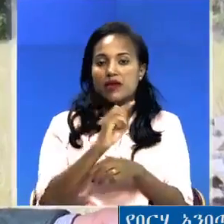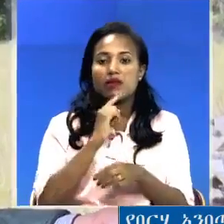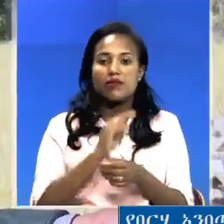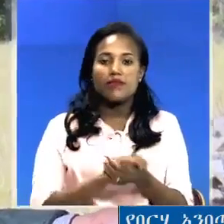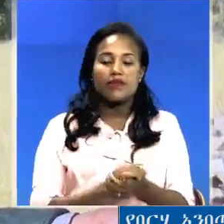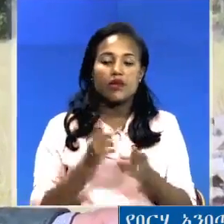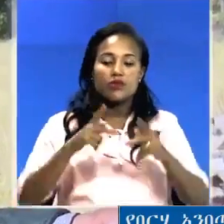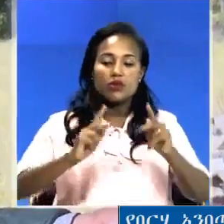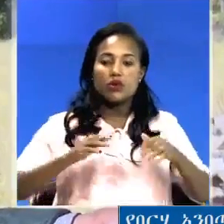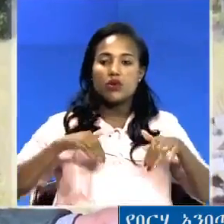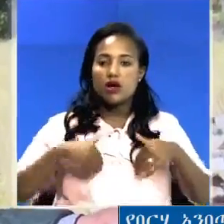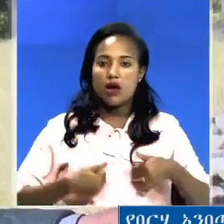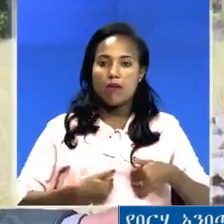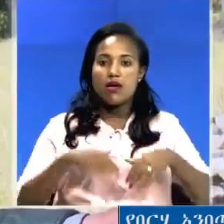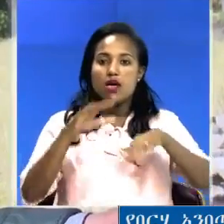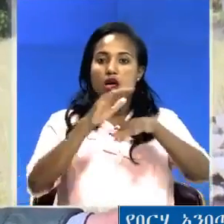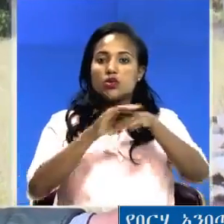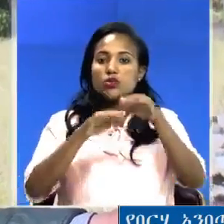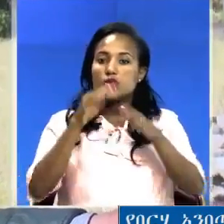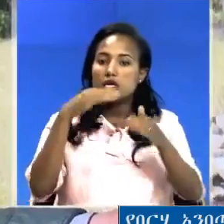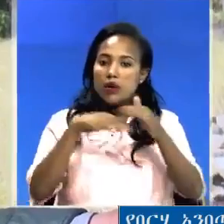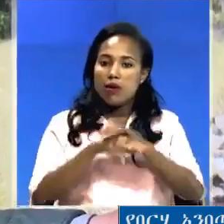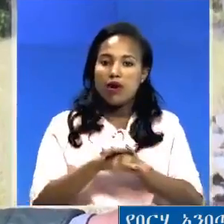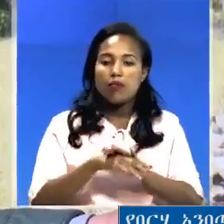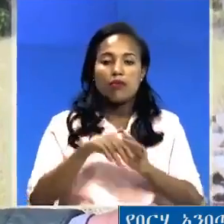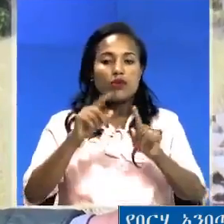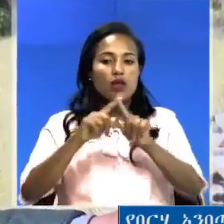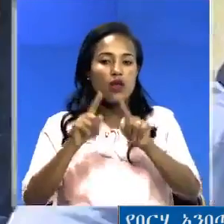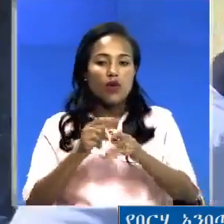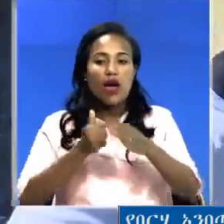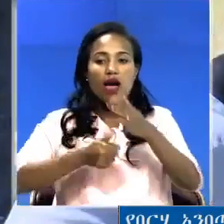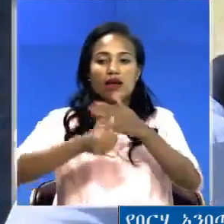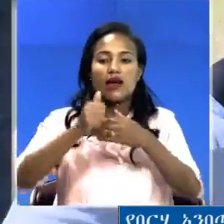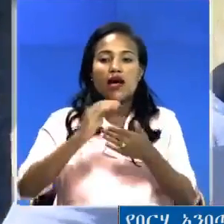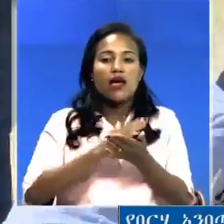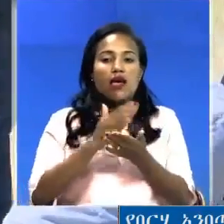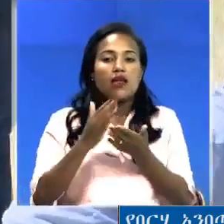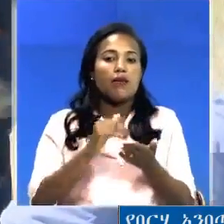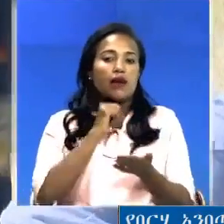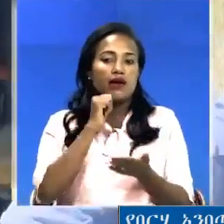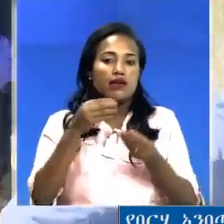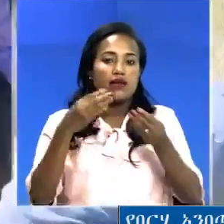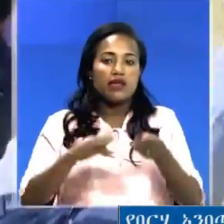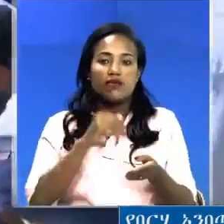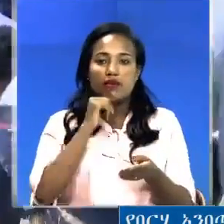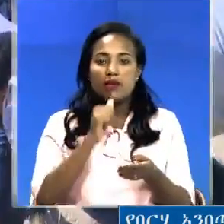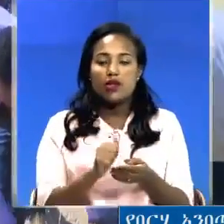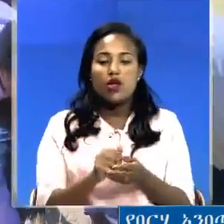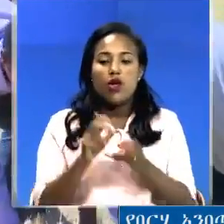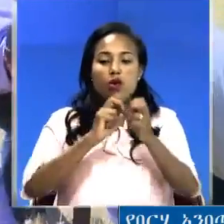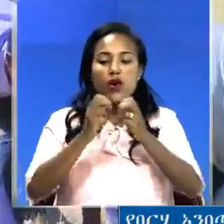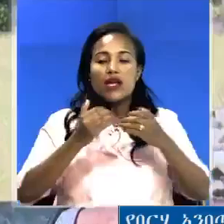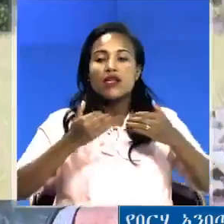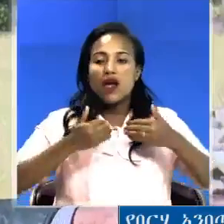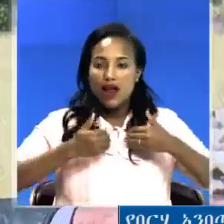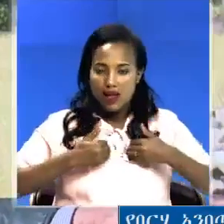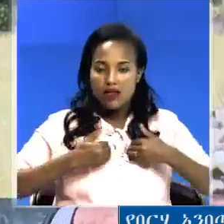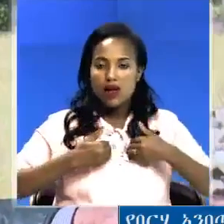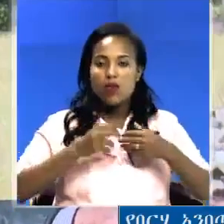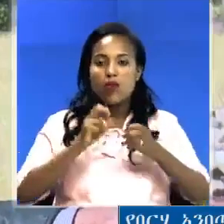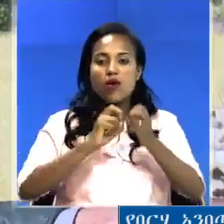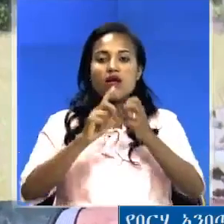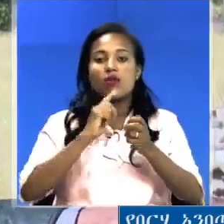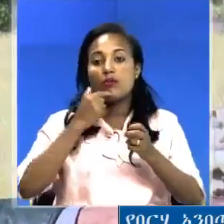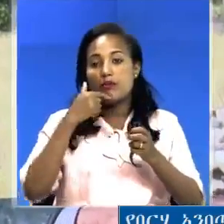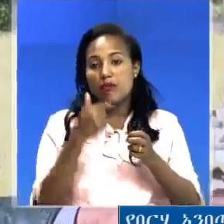ልፋት እጁ እንዲገባ በተባይም ሆነ በሌላ አደጋ እንዳይባክንበት እንዳይጠፋበት ለወገን ደራሽ ወገን ነው በሚል አለኝታነታችንን